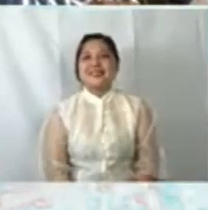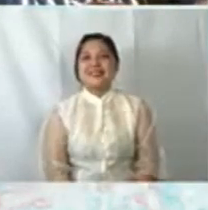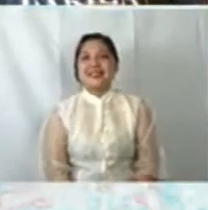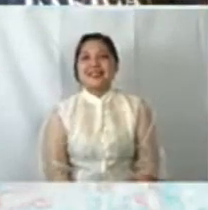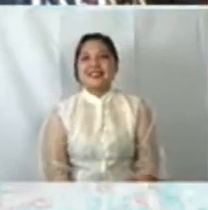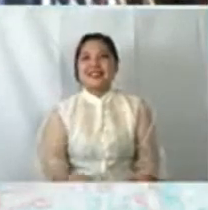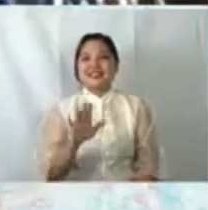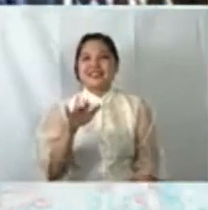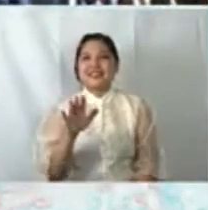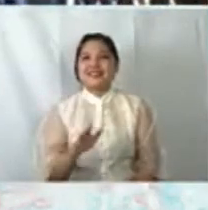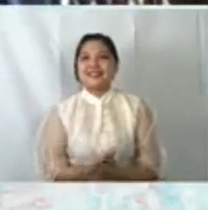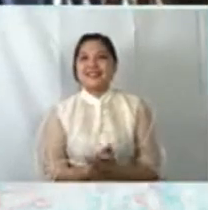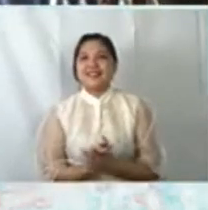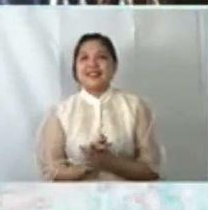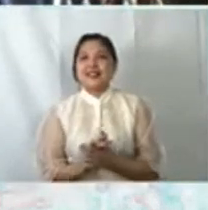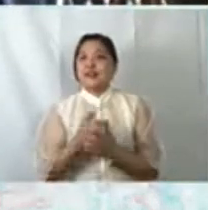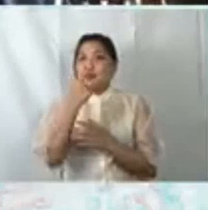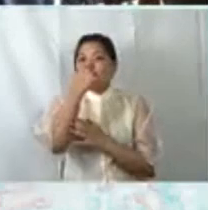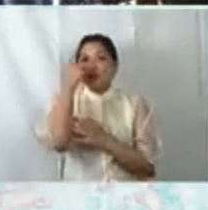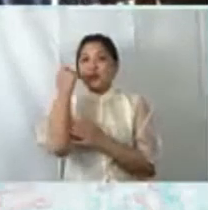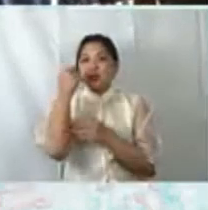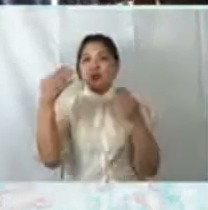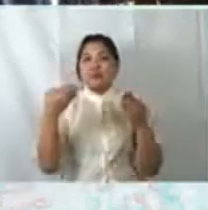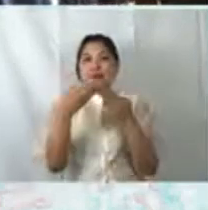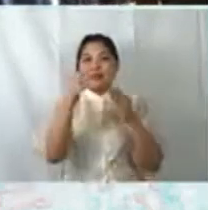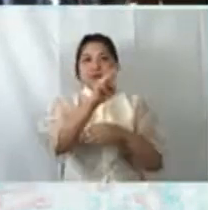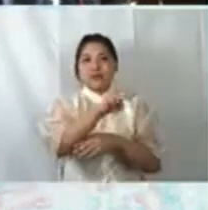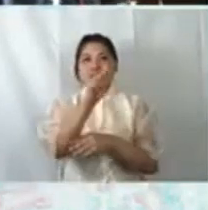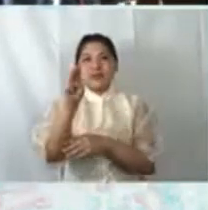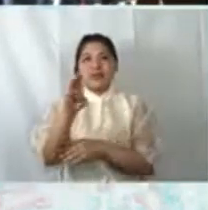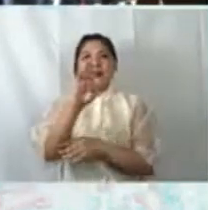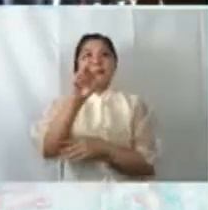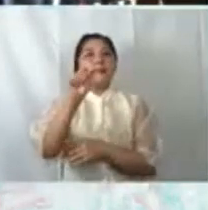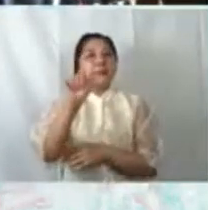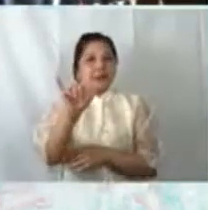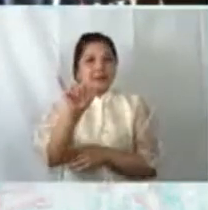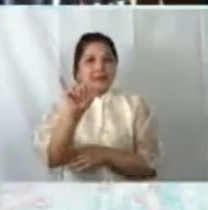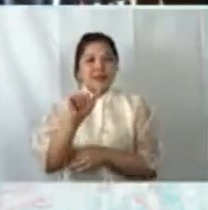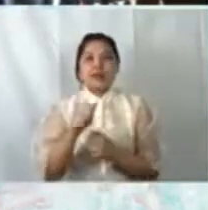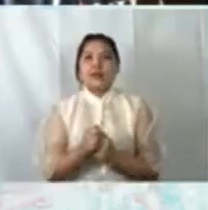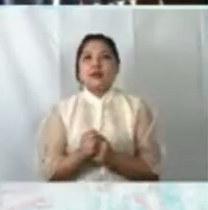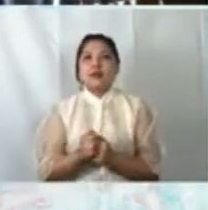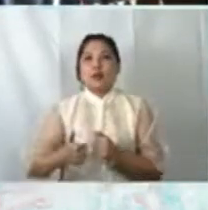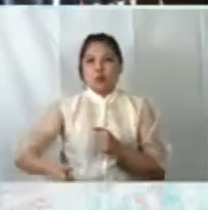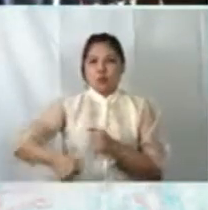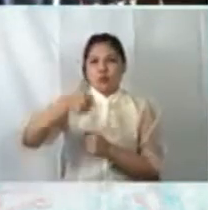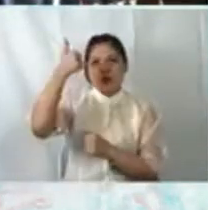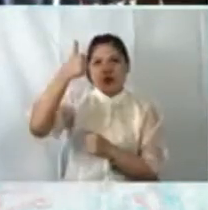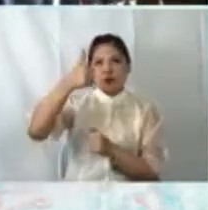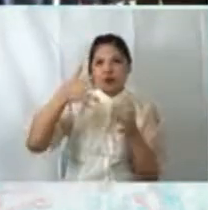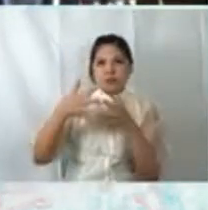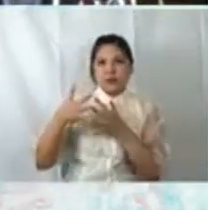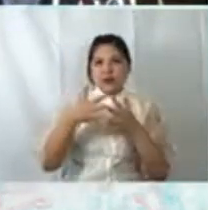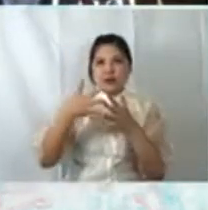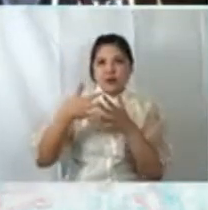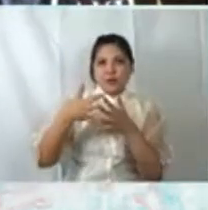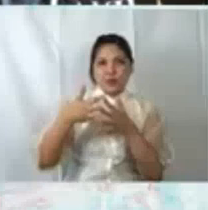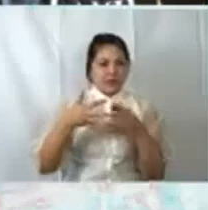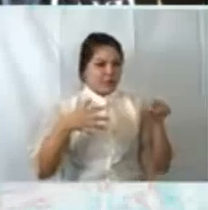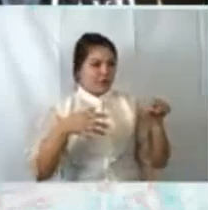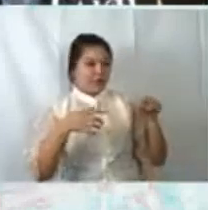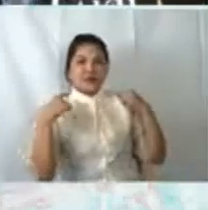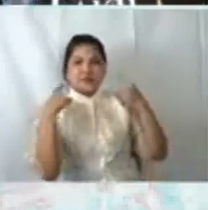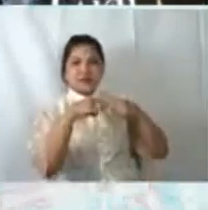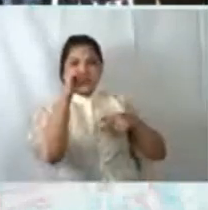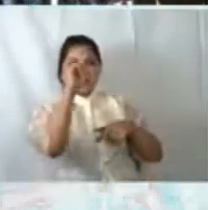ganito. Dahil sa Battle of Manila Bay, nanalo ang mga Amerikano laban sa mga Espanyol doon